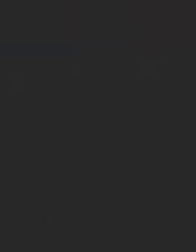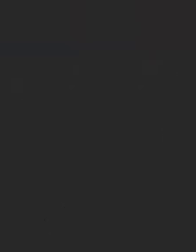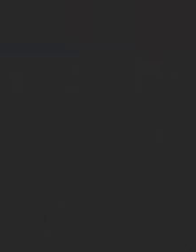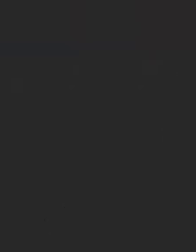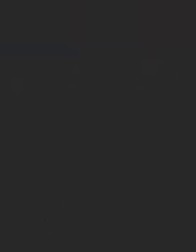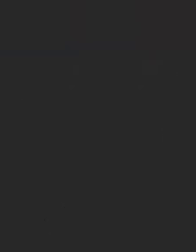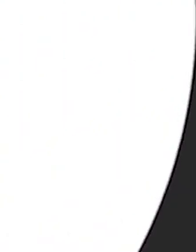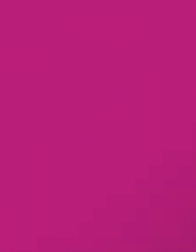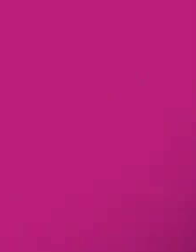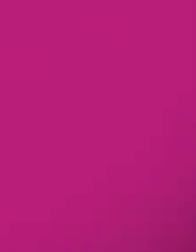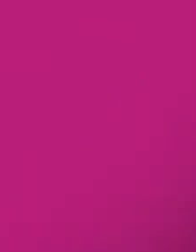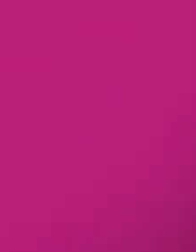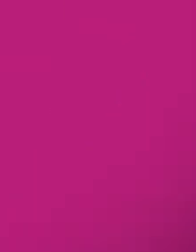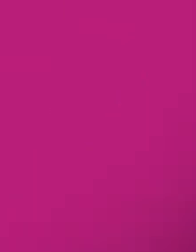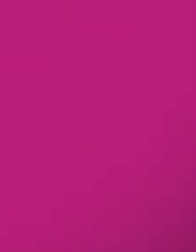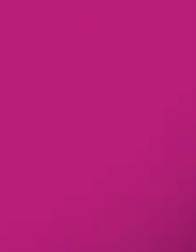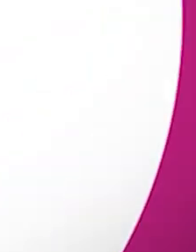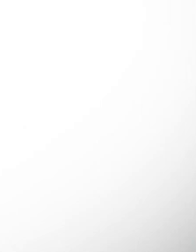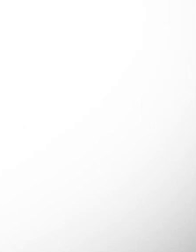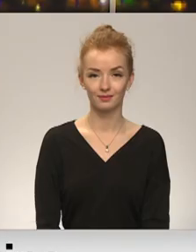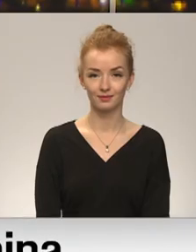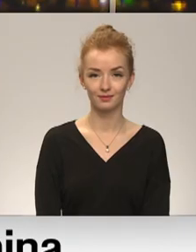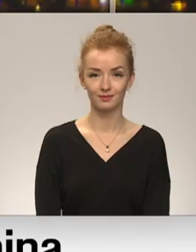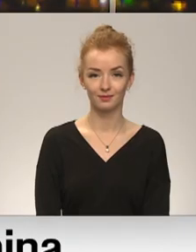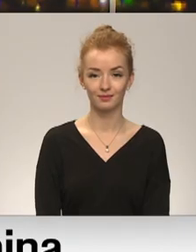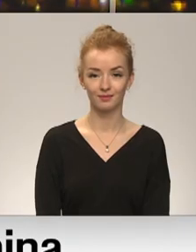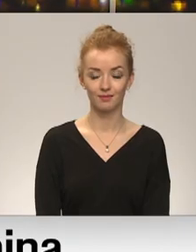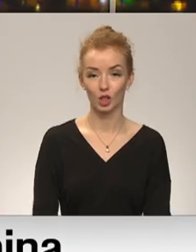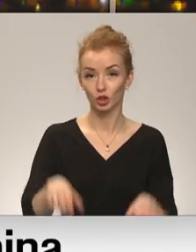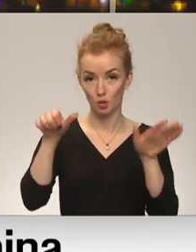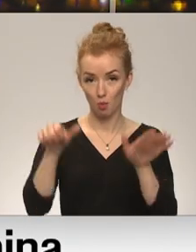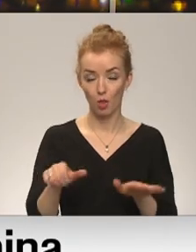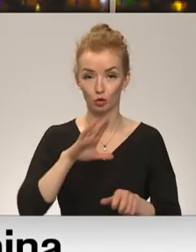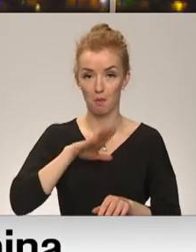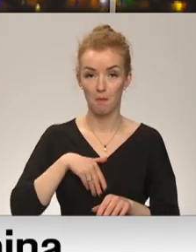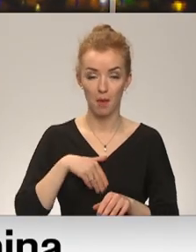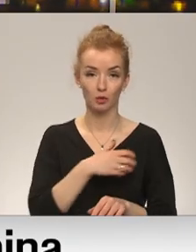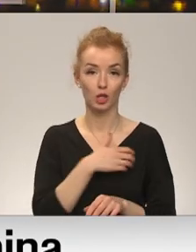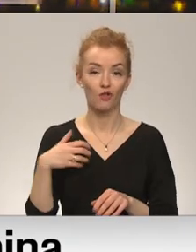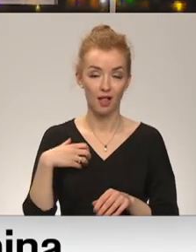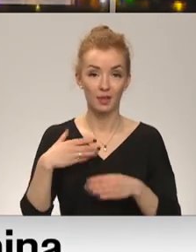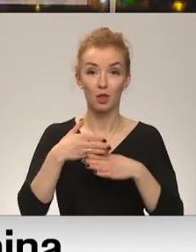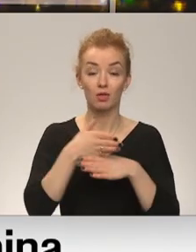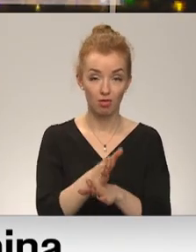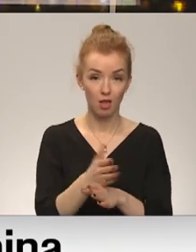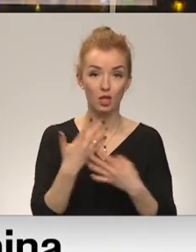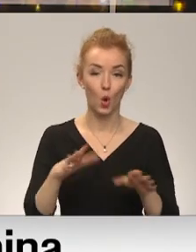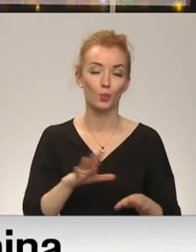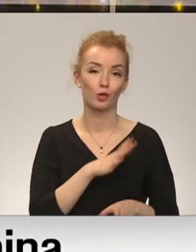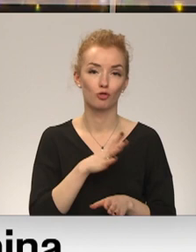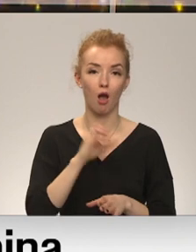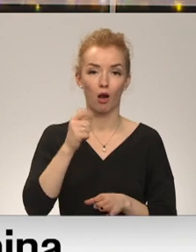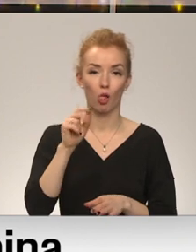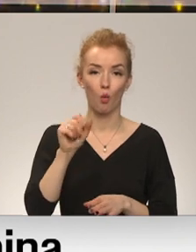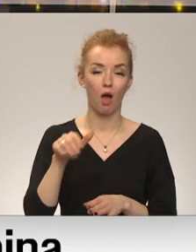Re, viss ēters ir te! Pusgadu pēc pašvaldības sadalīšanas nu jau bijušā Aglonas